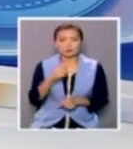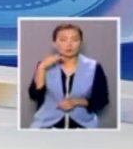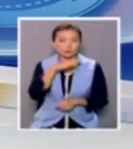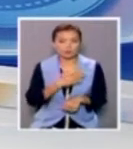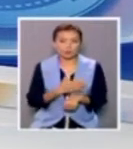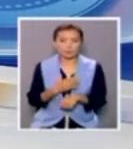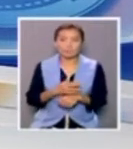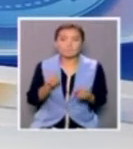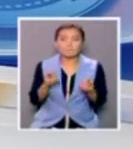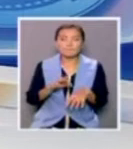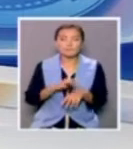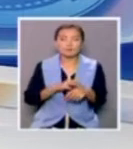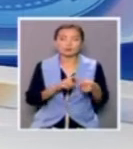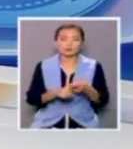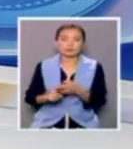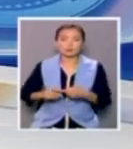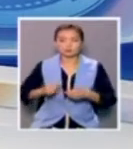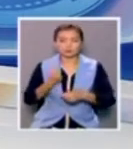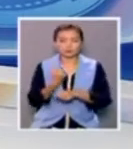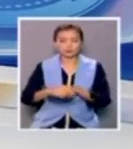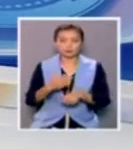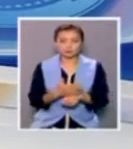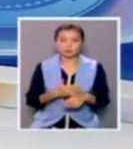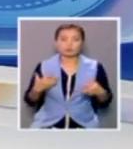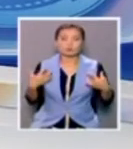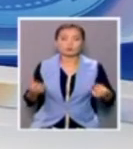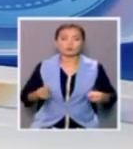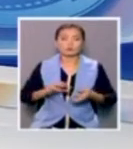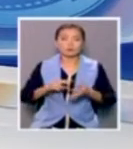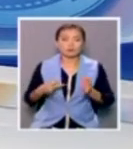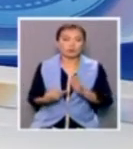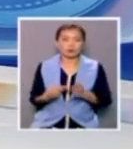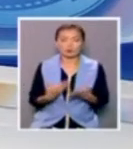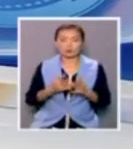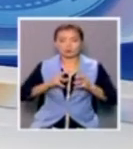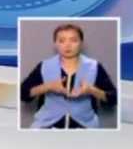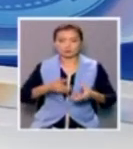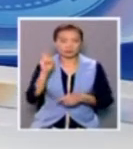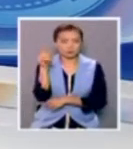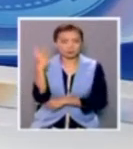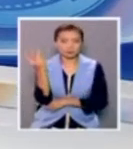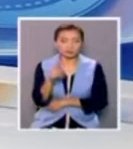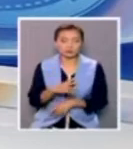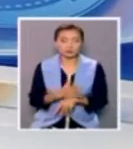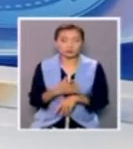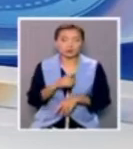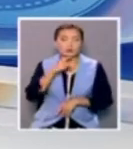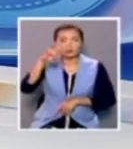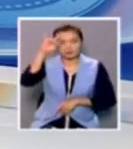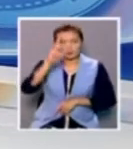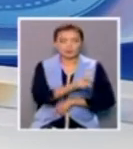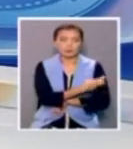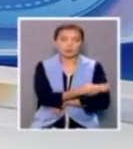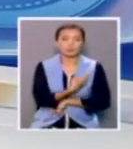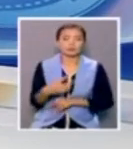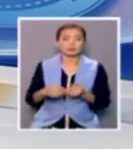да, қауіпті індет лезде ауыздықталды. Озық денсаулық сақтау жүйесі дүние жүзінің үздік үштігінде. Қазақстандық медицина